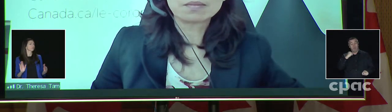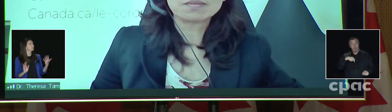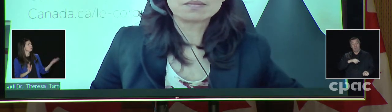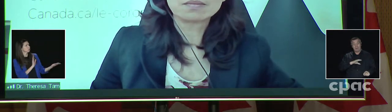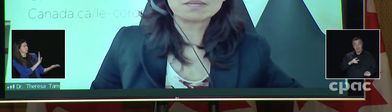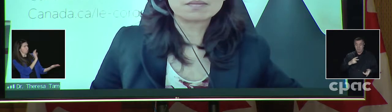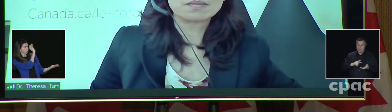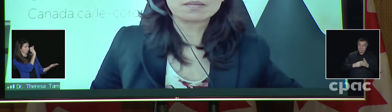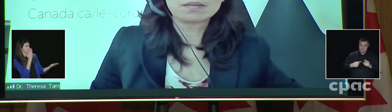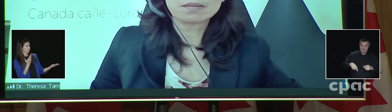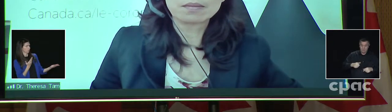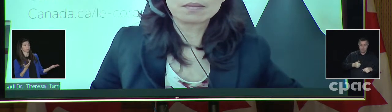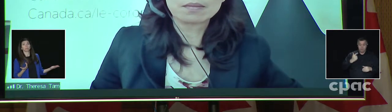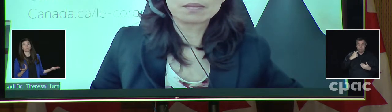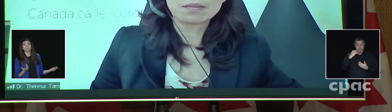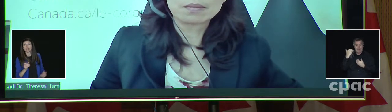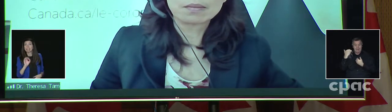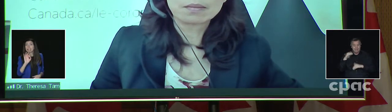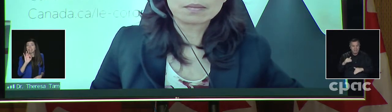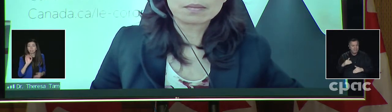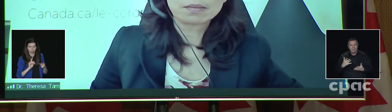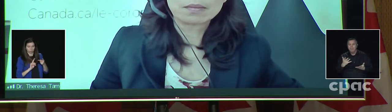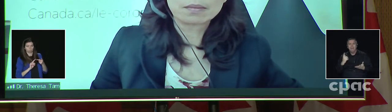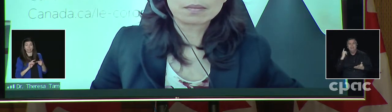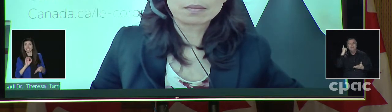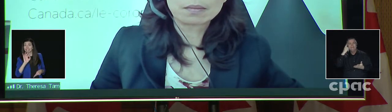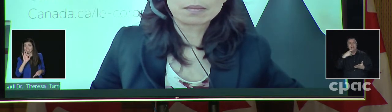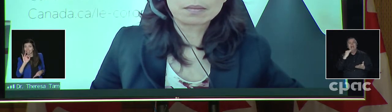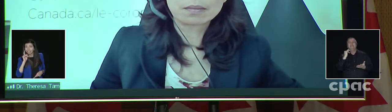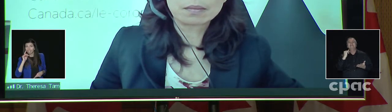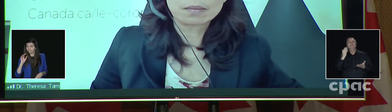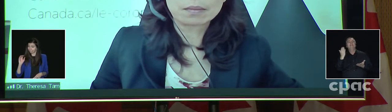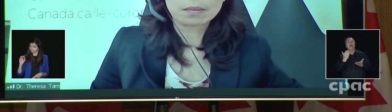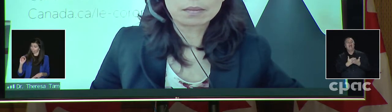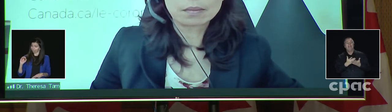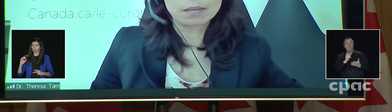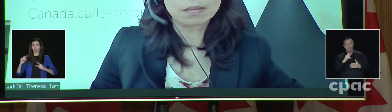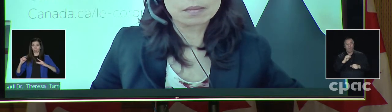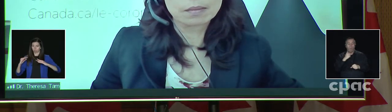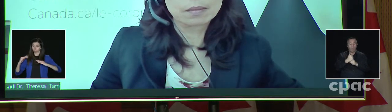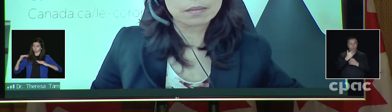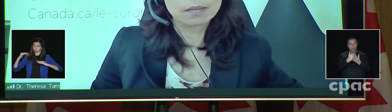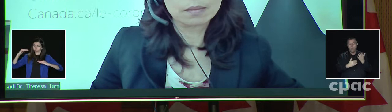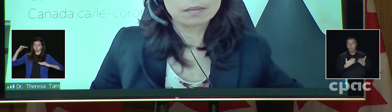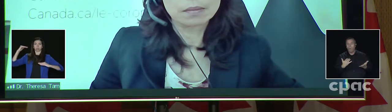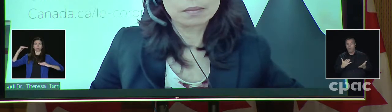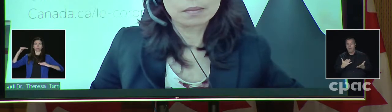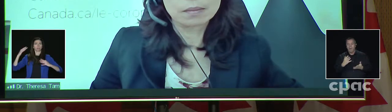faudrait s'attendre à plus de restrictions? À quoi ressembleraient les mesures sanitaires qu'il faudrait prendre, d'après vous?